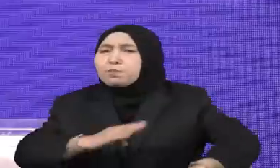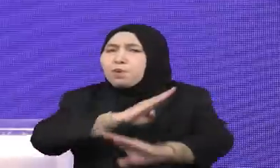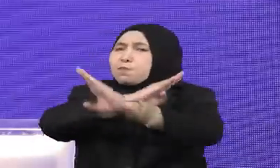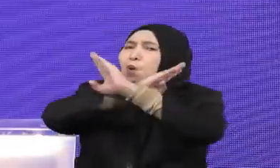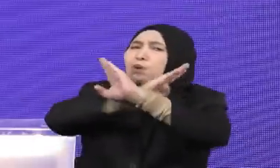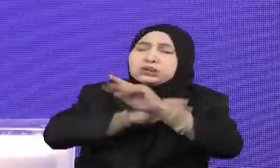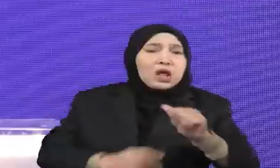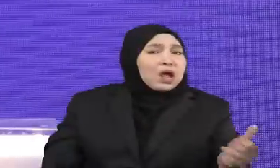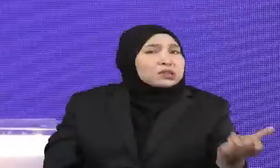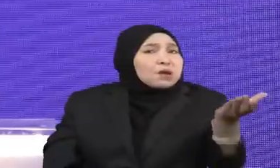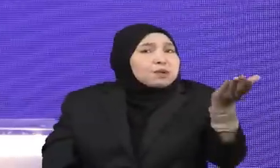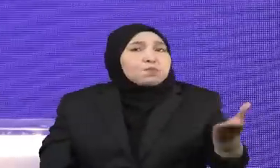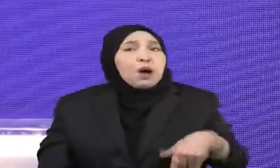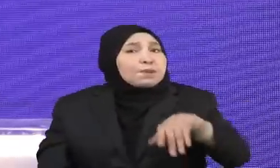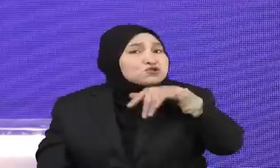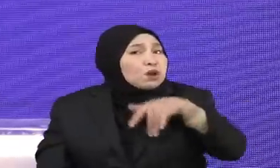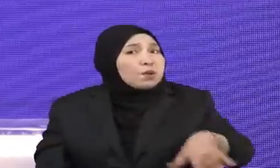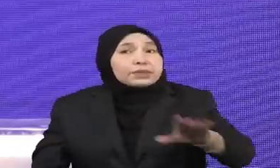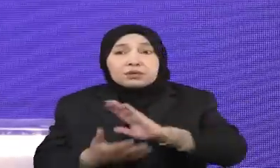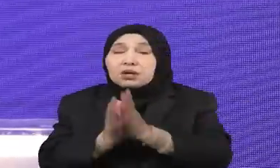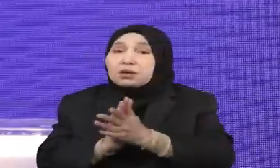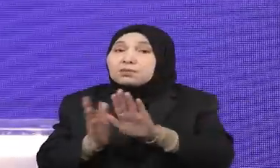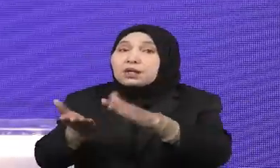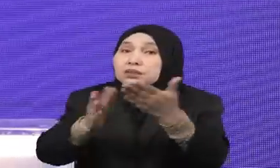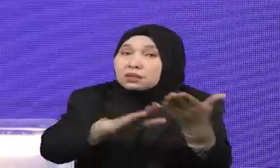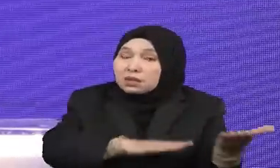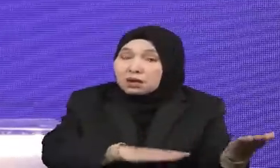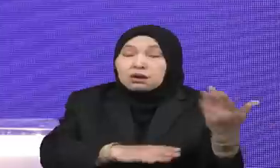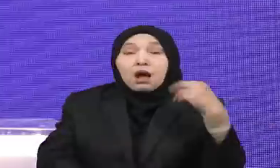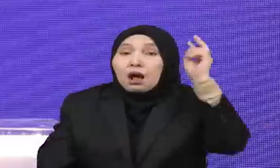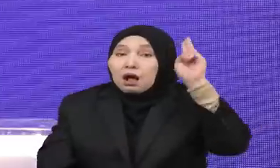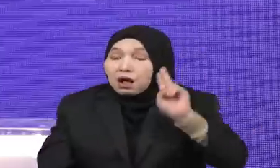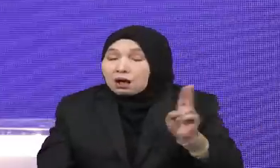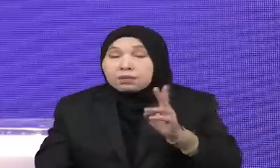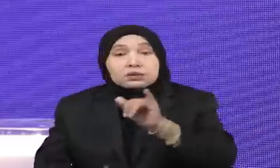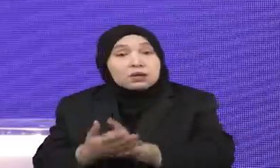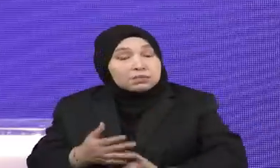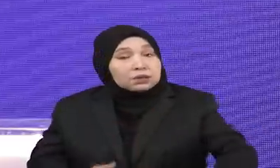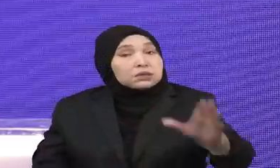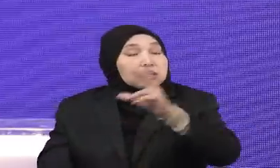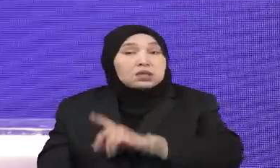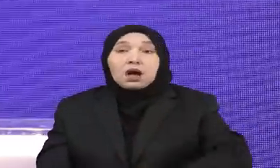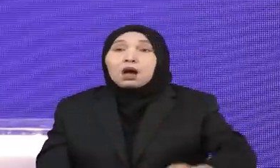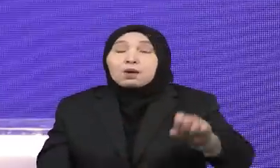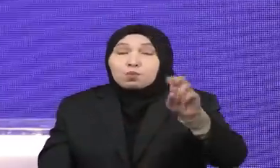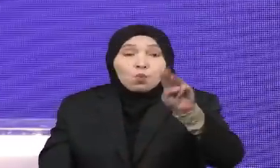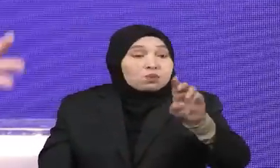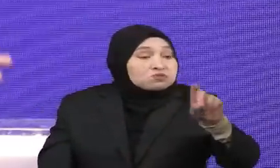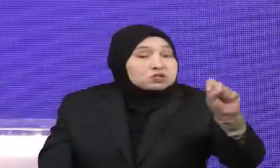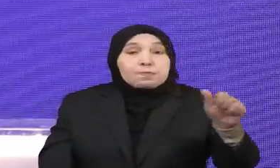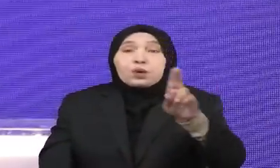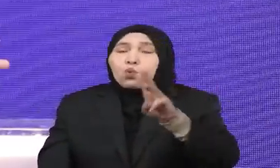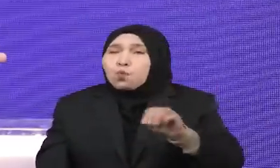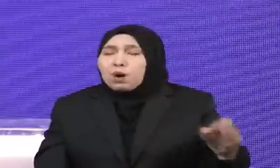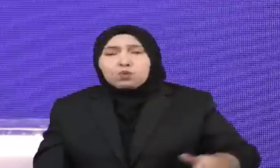Muhammad Sallallahu Alaihi Wasallam dari kepergian Hamzah Bin Abu Thalib Abdul Muthalib ini dan juga Mushab Bin Umair seorang tokoh anak